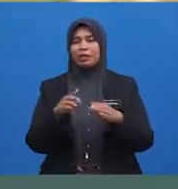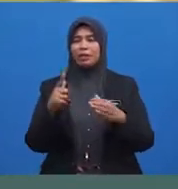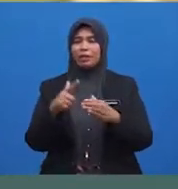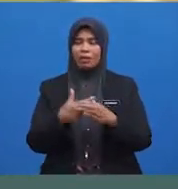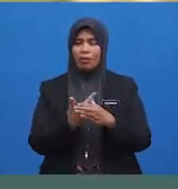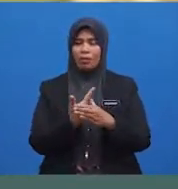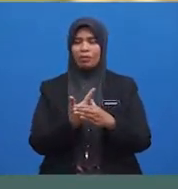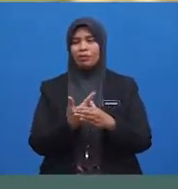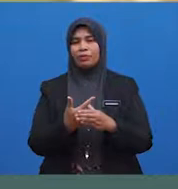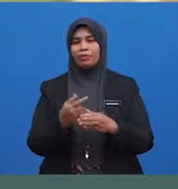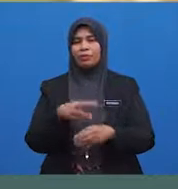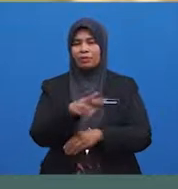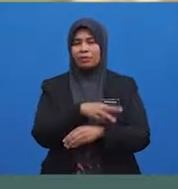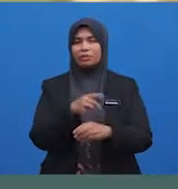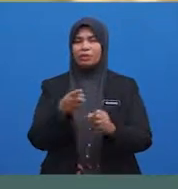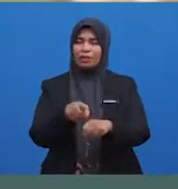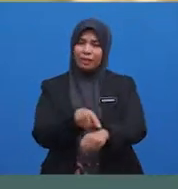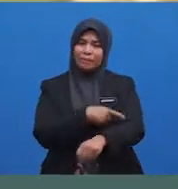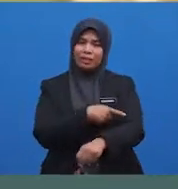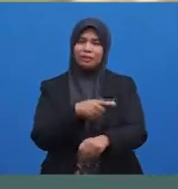timah terpanjang di dunia.